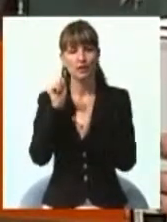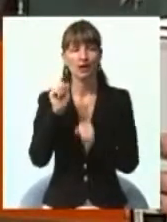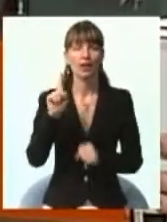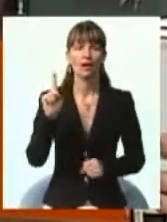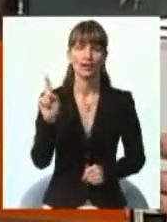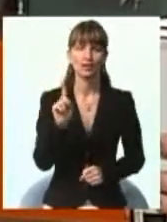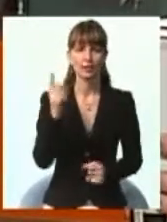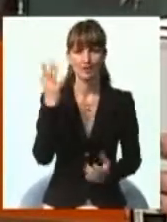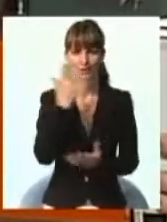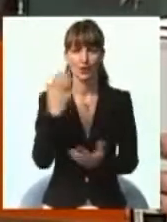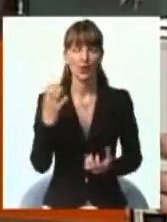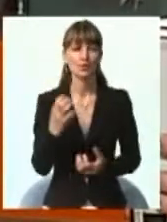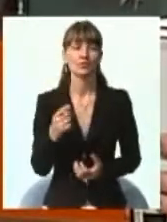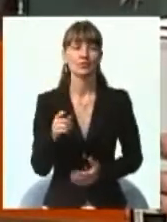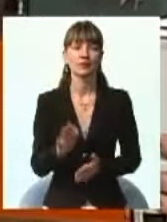ночі